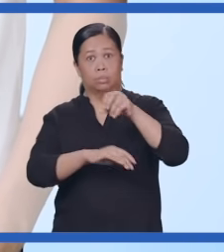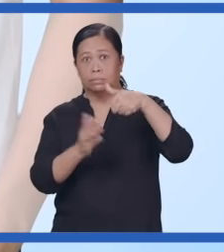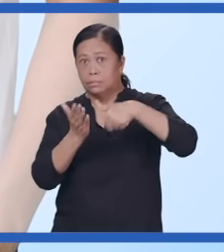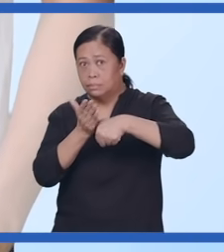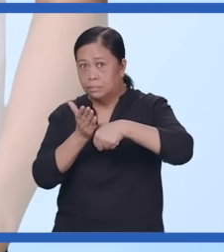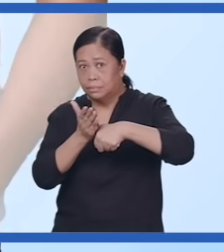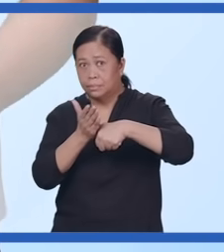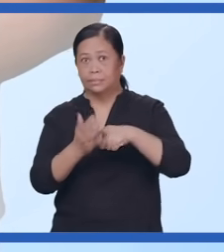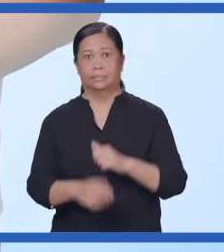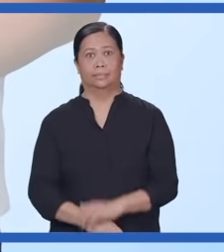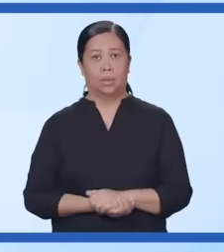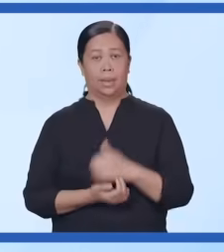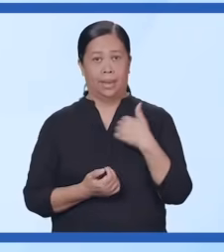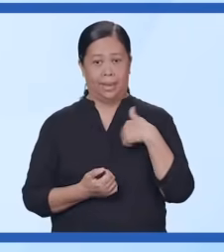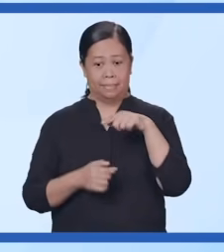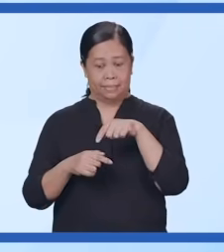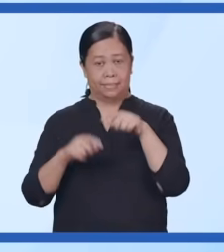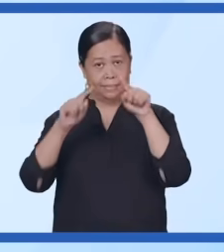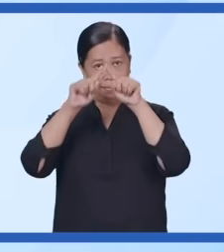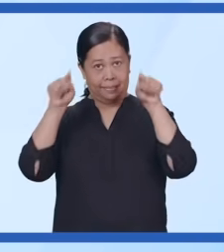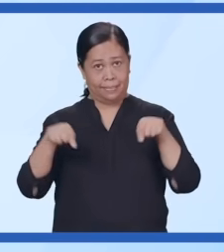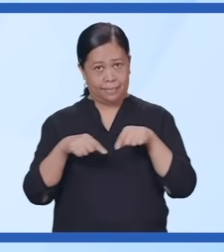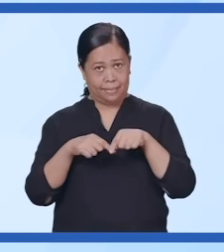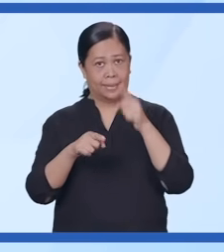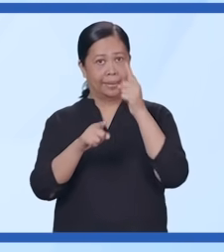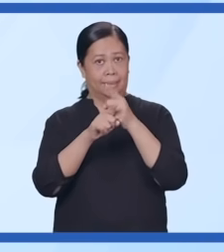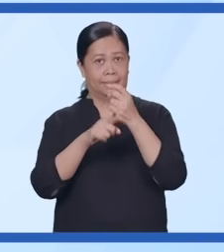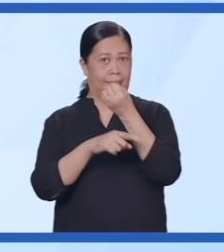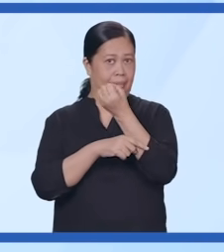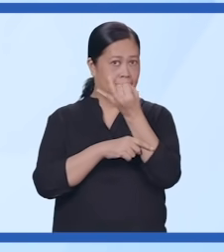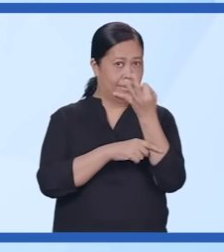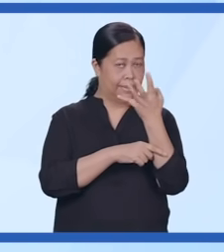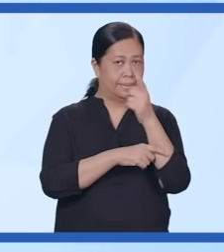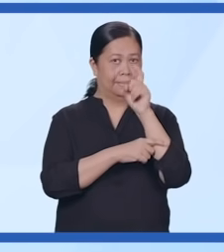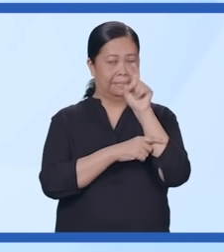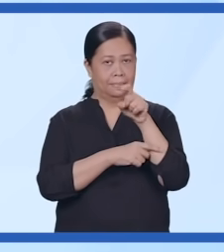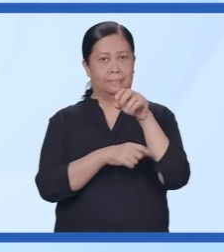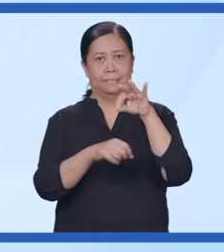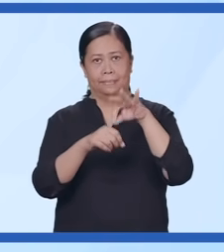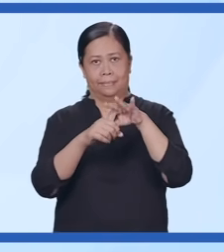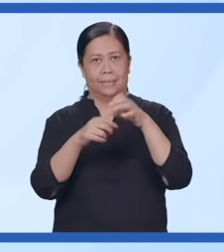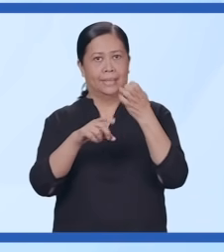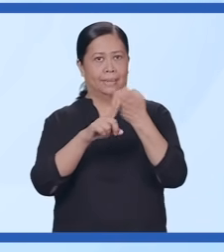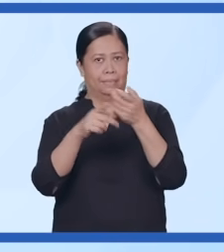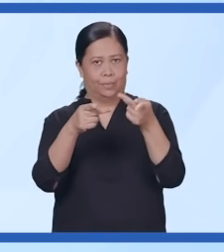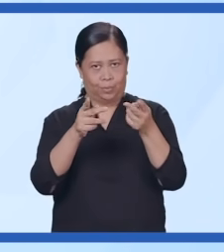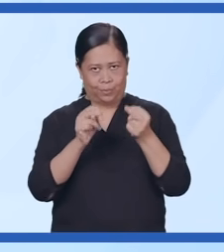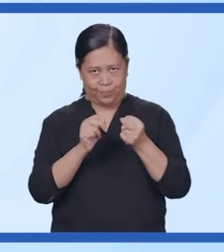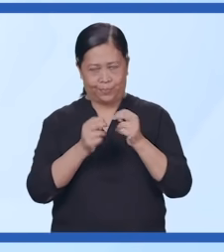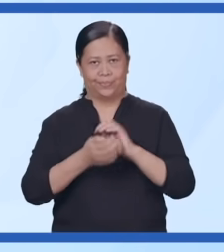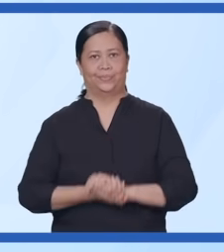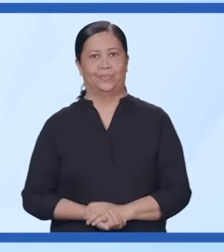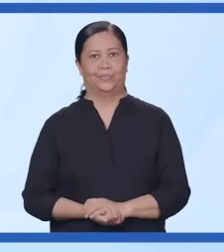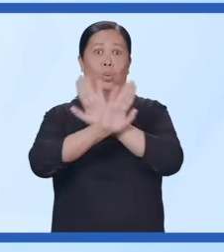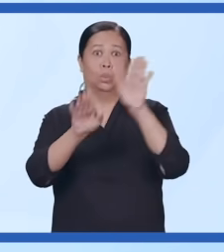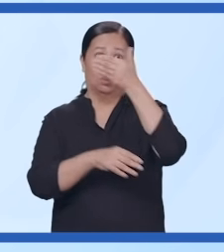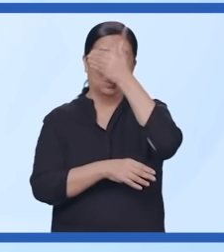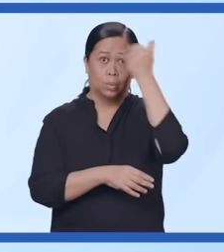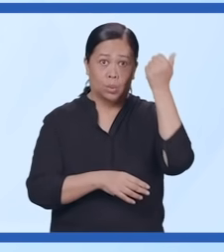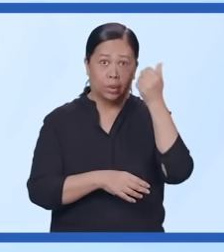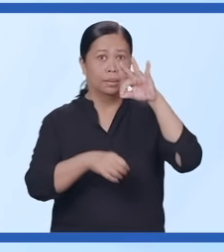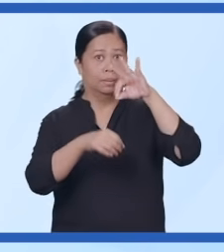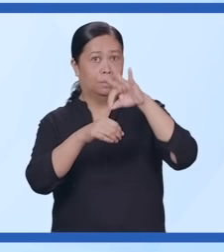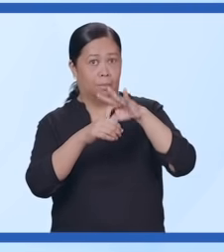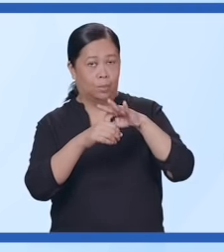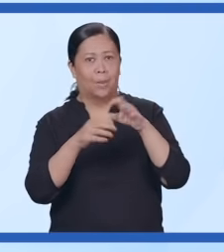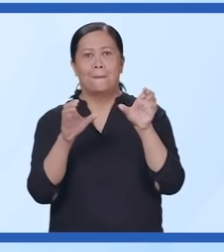not overvote. Nakalagay naman po sa balota ang tamang bilang ng dapat iboto sa bawat posisyon. Huwag